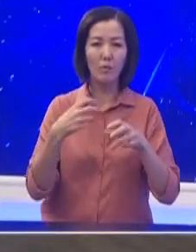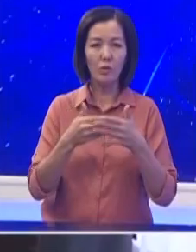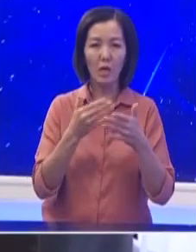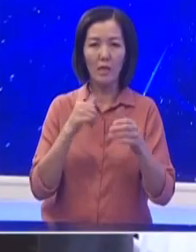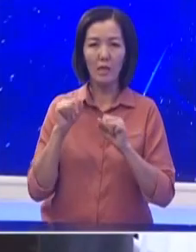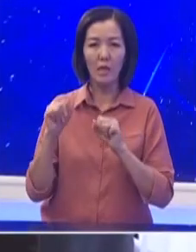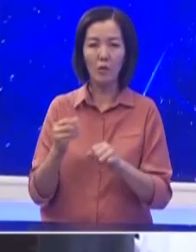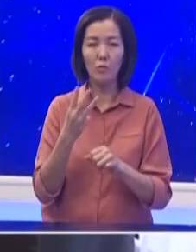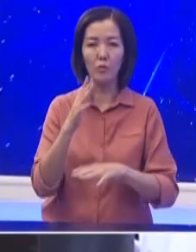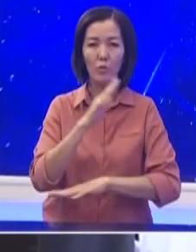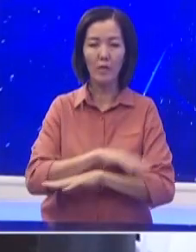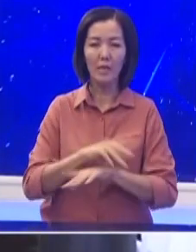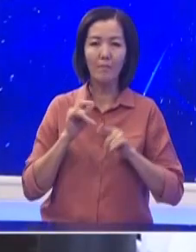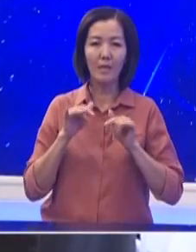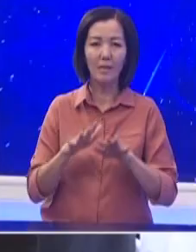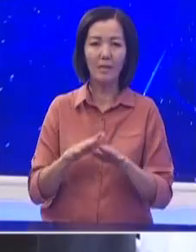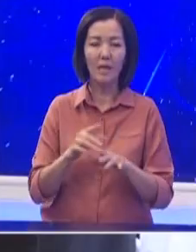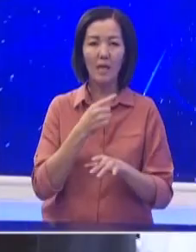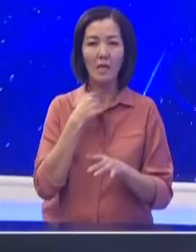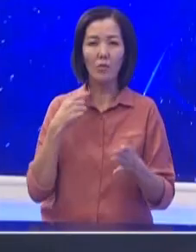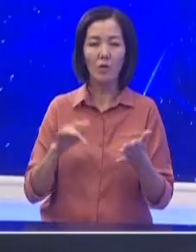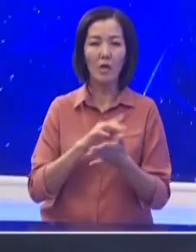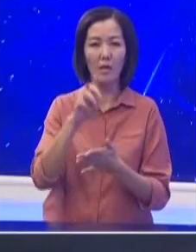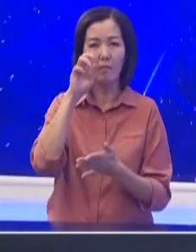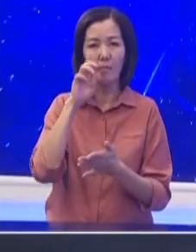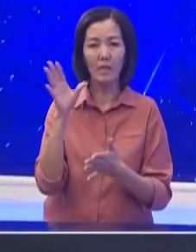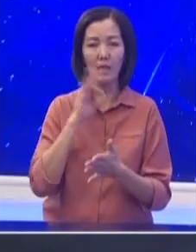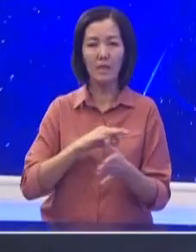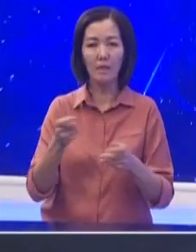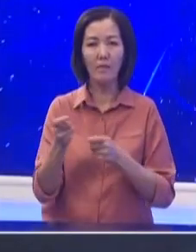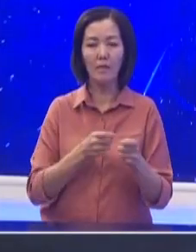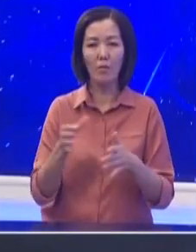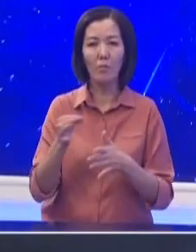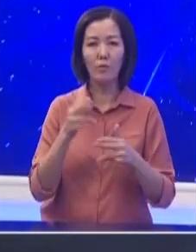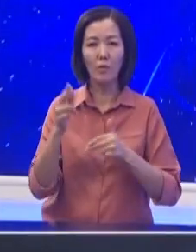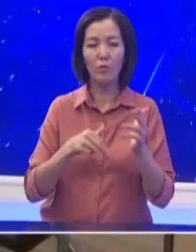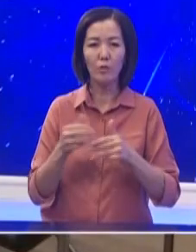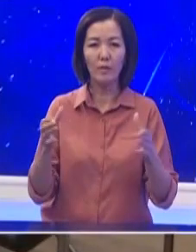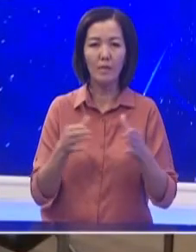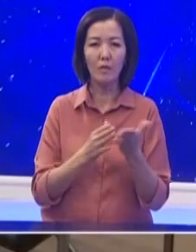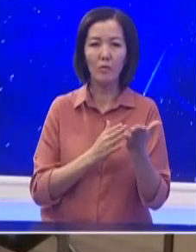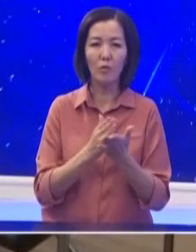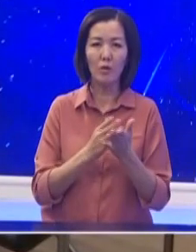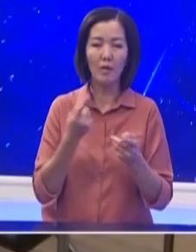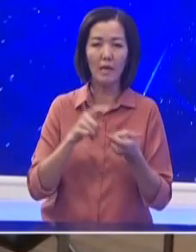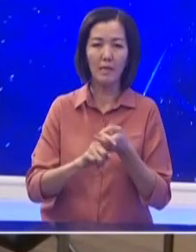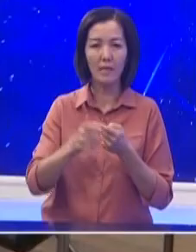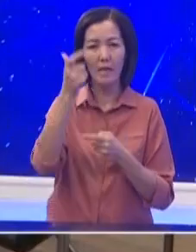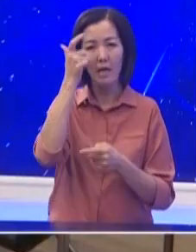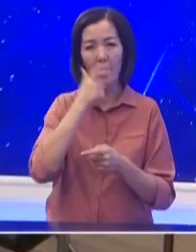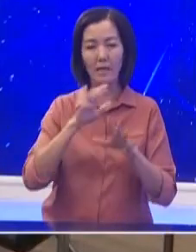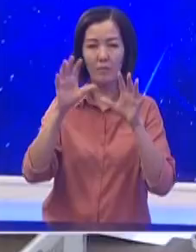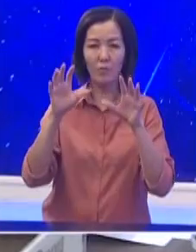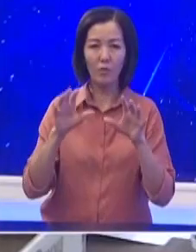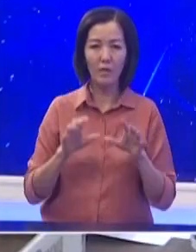болса, 3-і тәртіптік іс. Ол Талдықорған қалалық мемлекеттік кірістер басқармасы мен облыстық құрылыс басқармасының лауазымды тұлғаларына